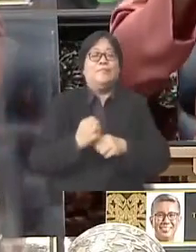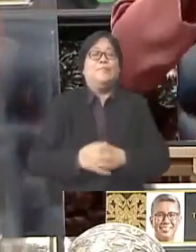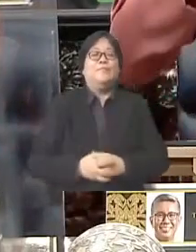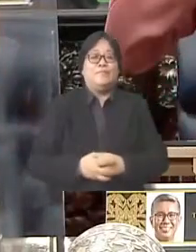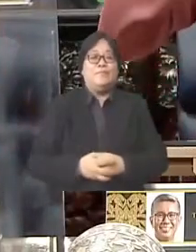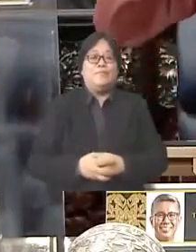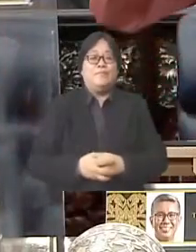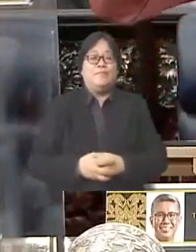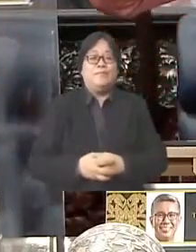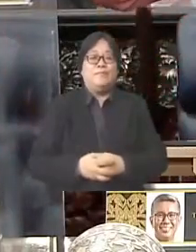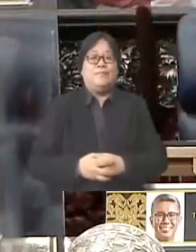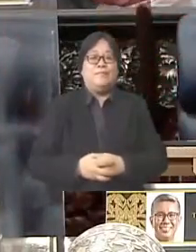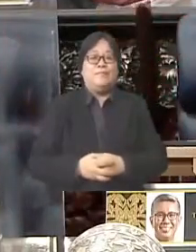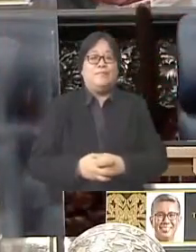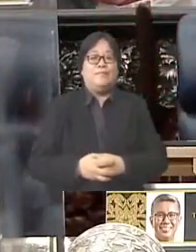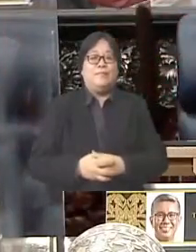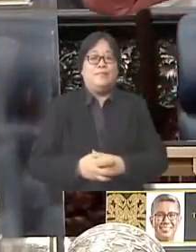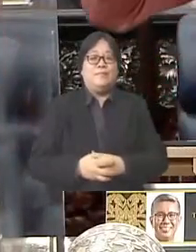berturut-turut